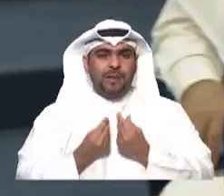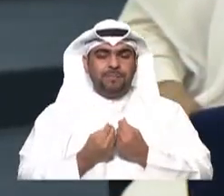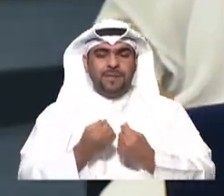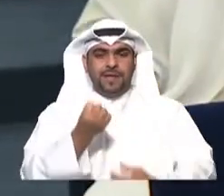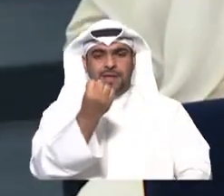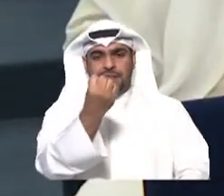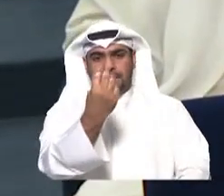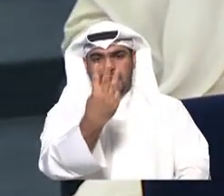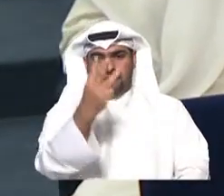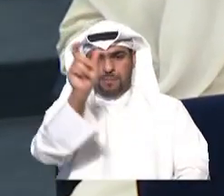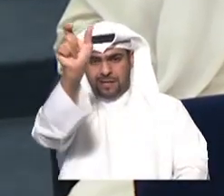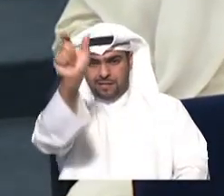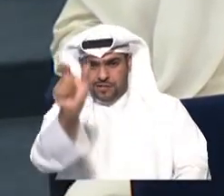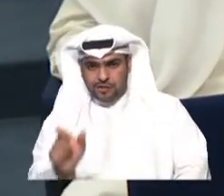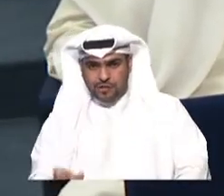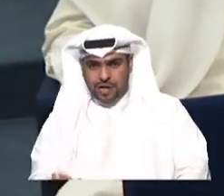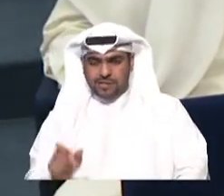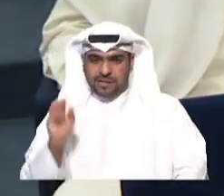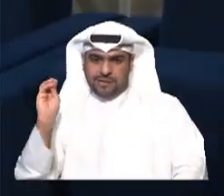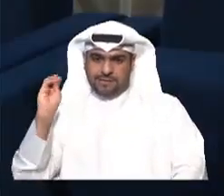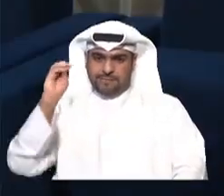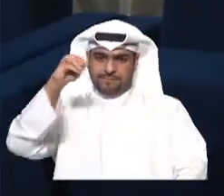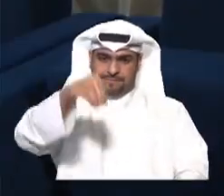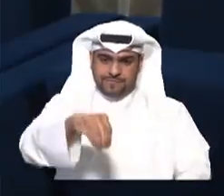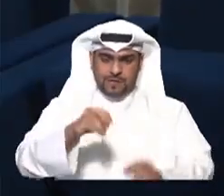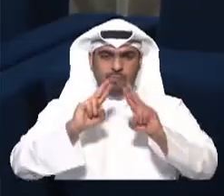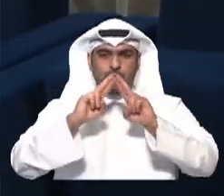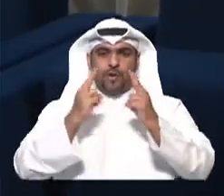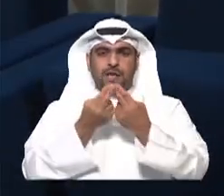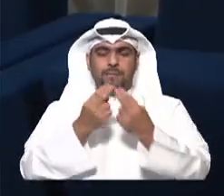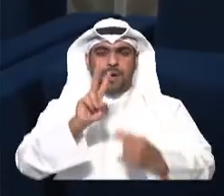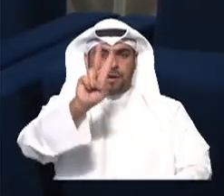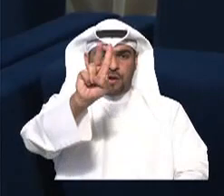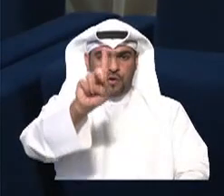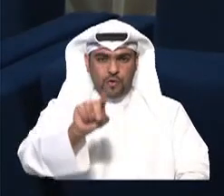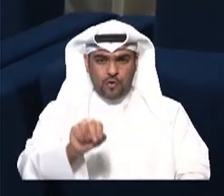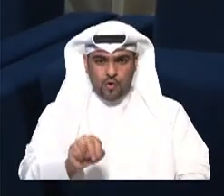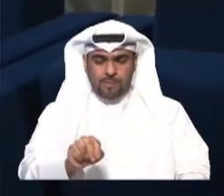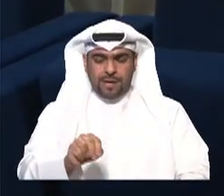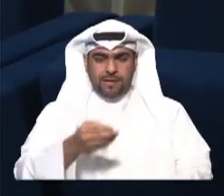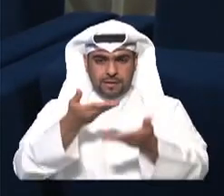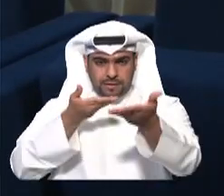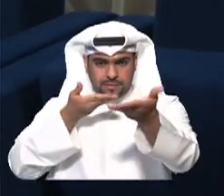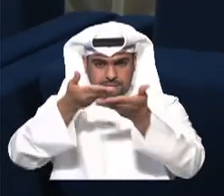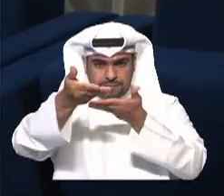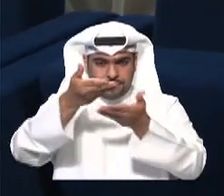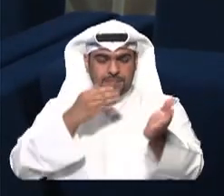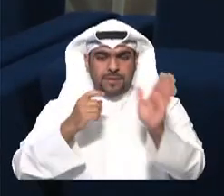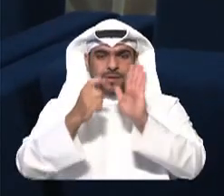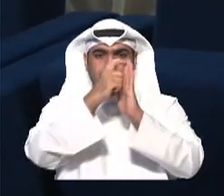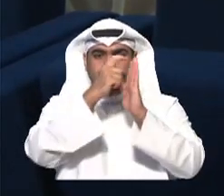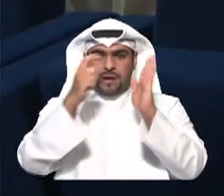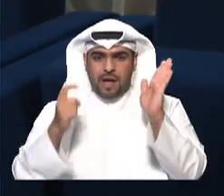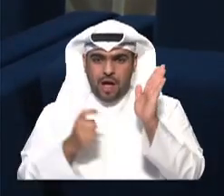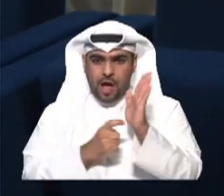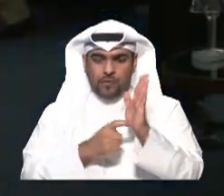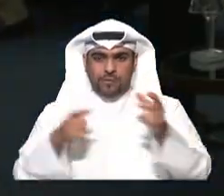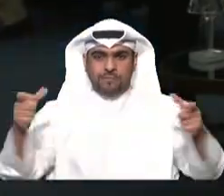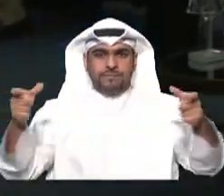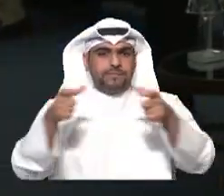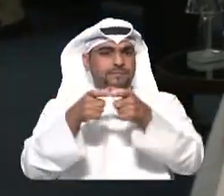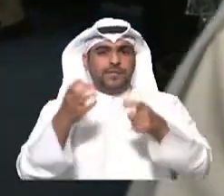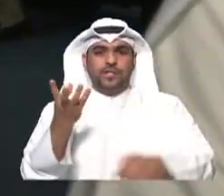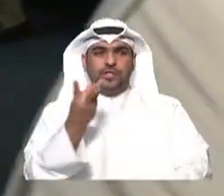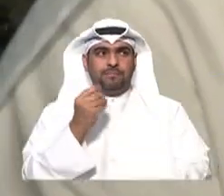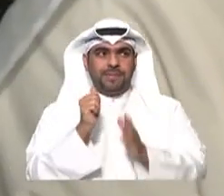القانون يشاركون في المؤتمر على مدى يومين لمناقشة عدد من المواضيع القانونية ب16 جلسة. نحن في